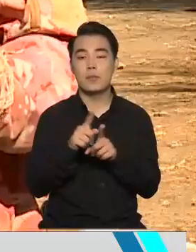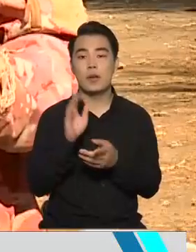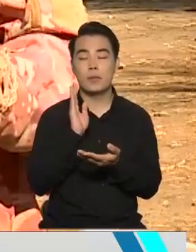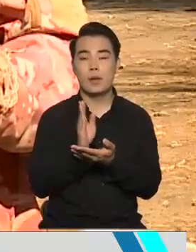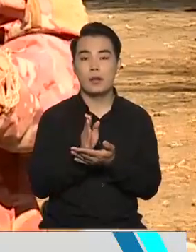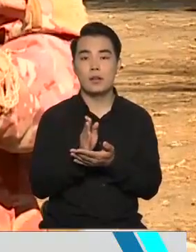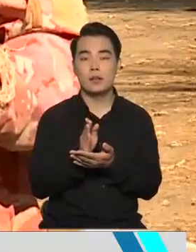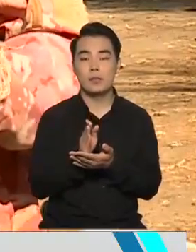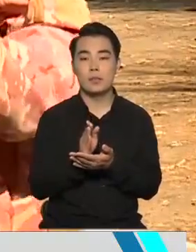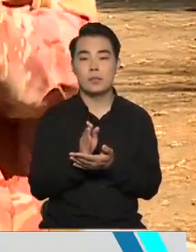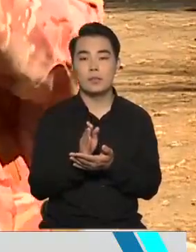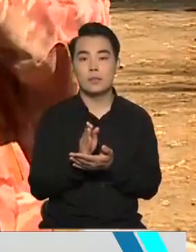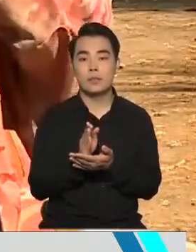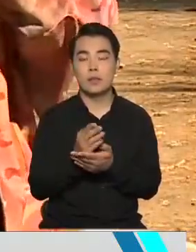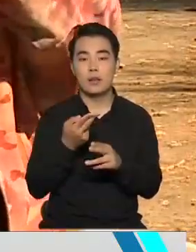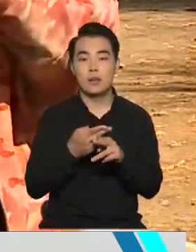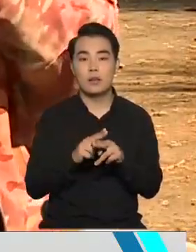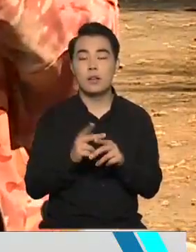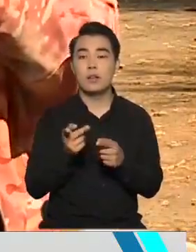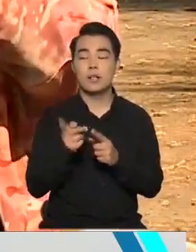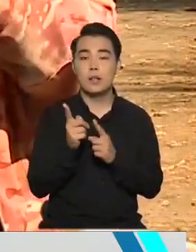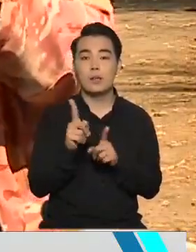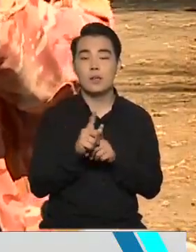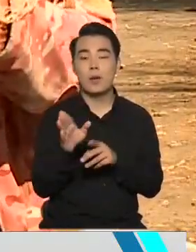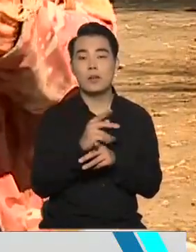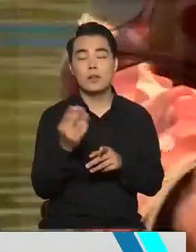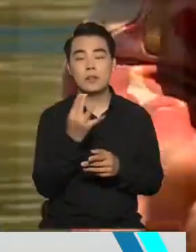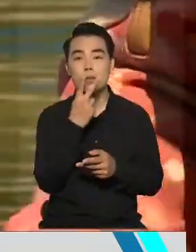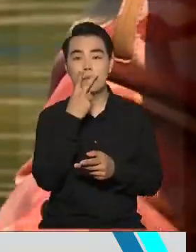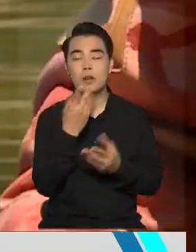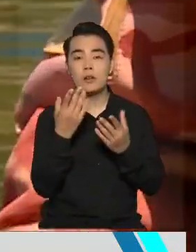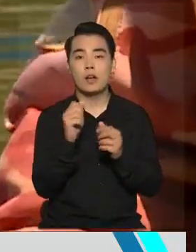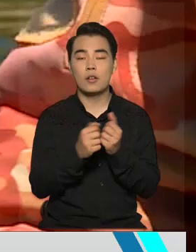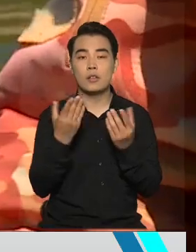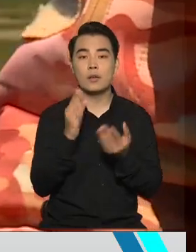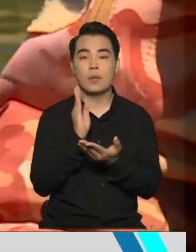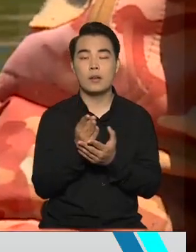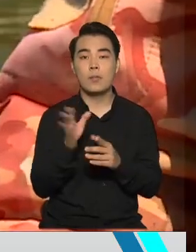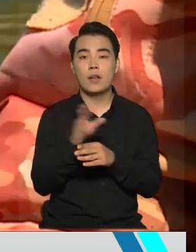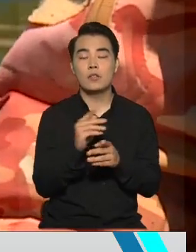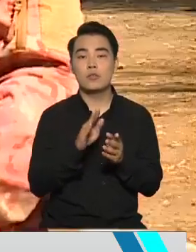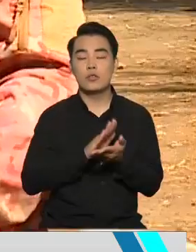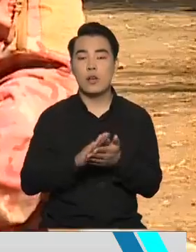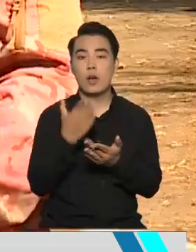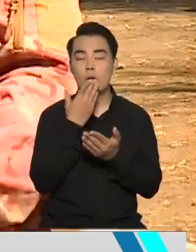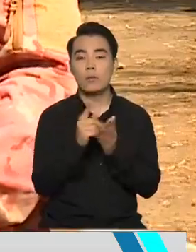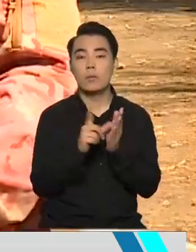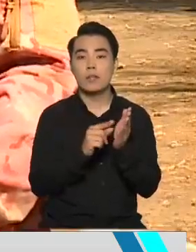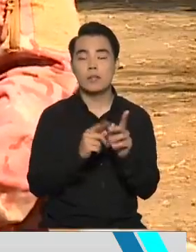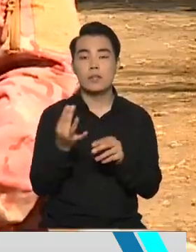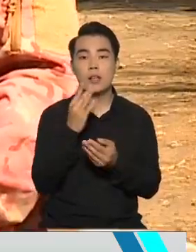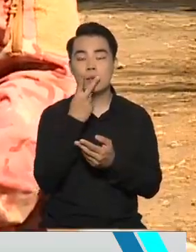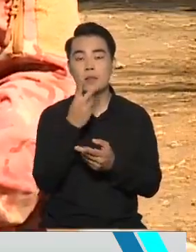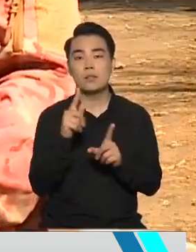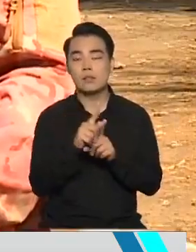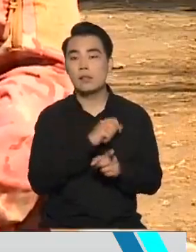балықшы емес қой енді. Сол балығын аулап күні көруге болады. Таза бейнеттен тапқан ақша тәтті. Ол семьяңа да